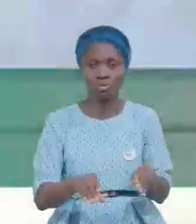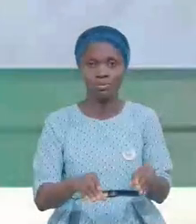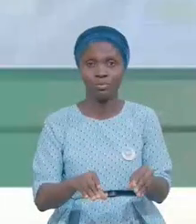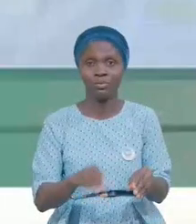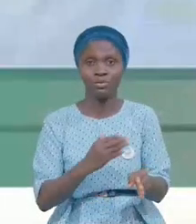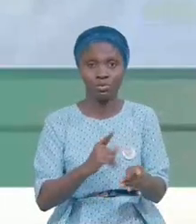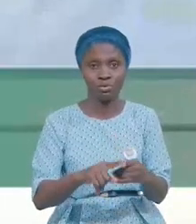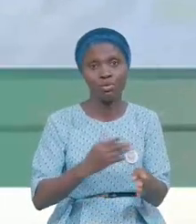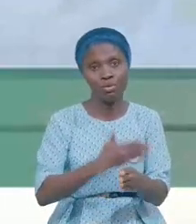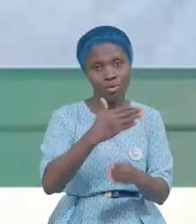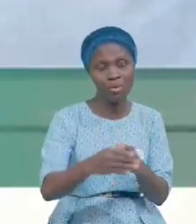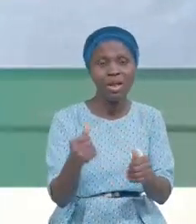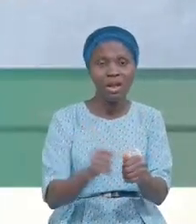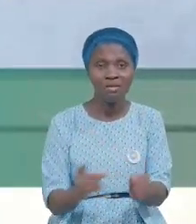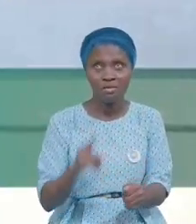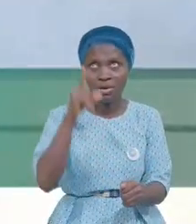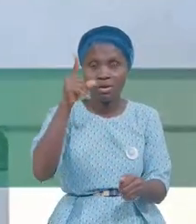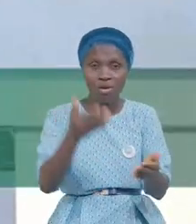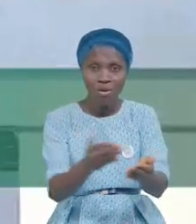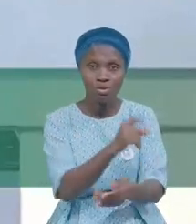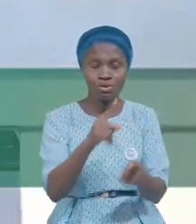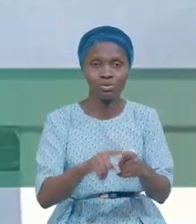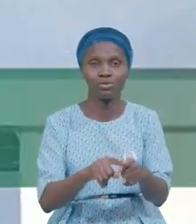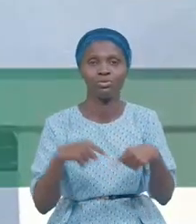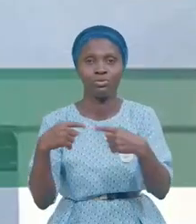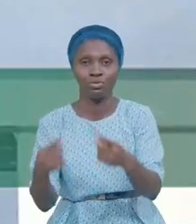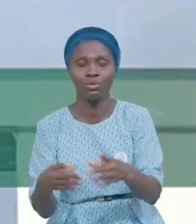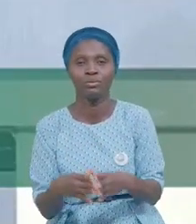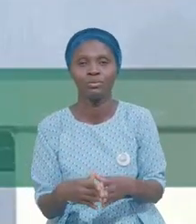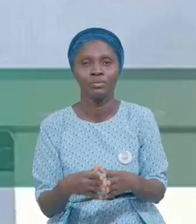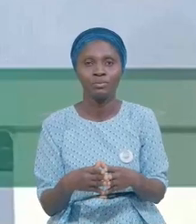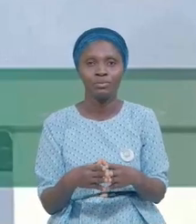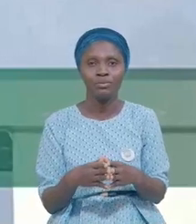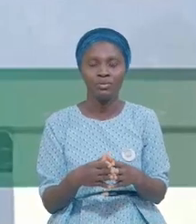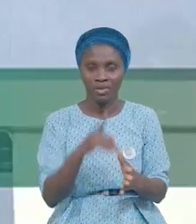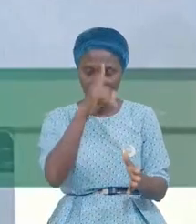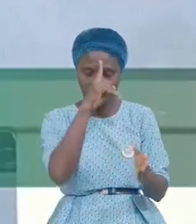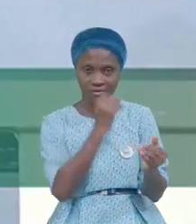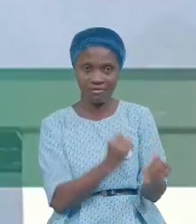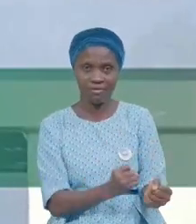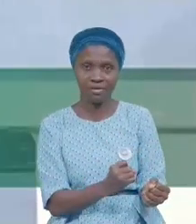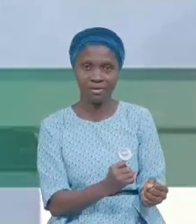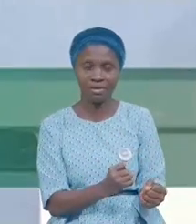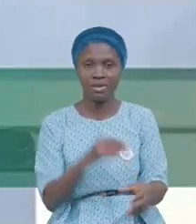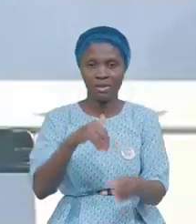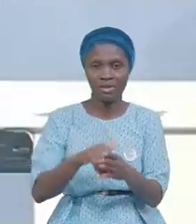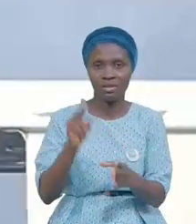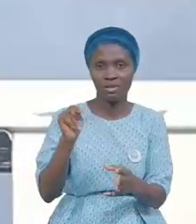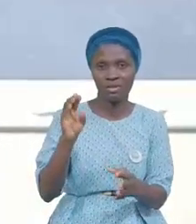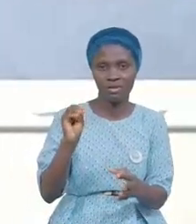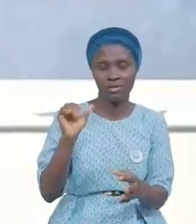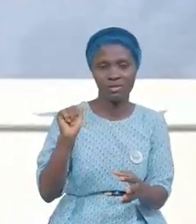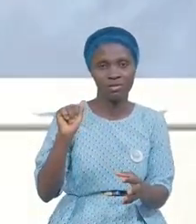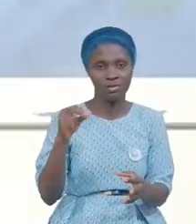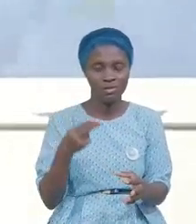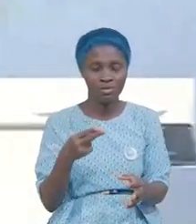il veut que tu ailles. Ce qu'il faut, c'est la foi en Dieu. Pas la foi Enoch, pas la foi Noé, pas la foi Abel,